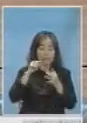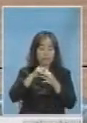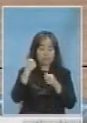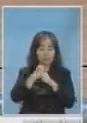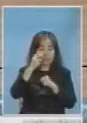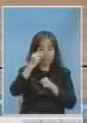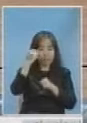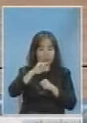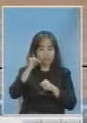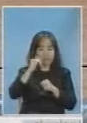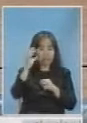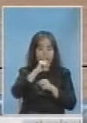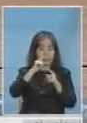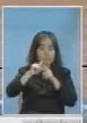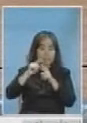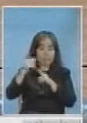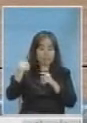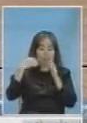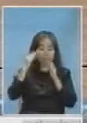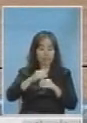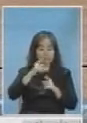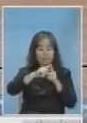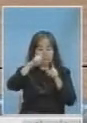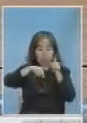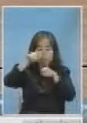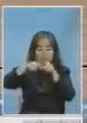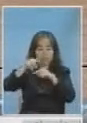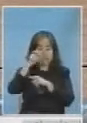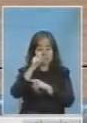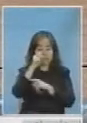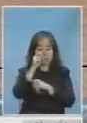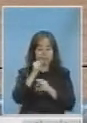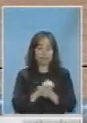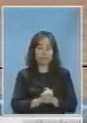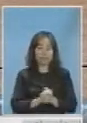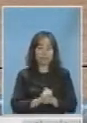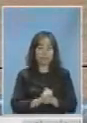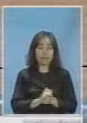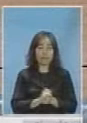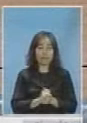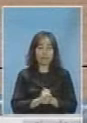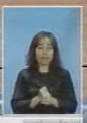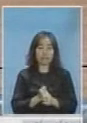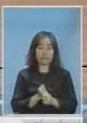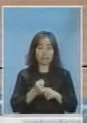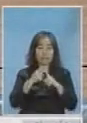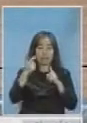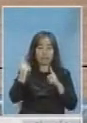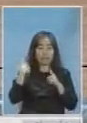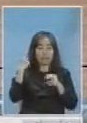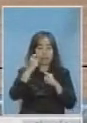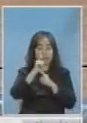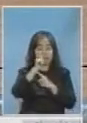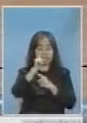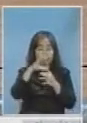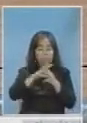ใช้งบรับจำนวน397,000,000 บาทของ14หน่วยงานนี้หรือไม่และมีหลักประกันอะไรว่